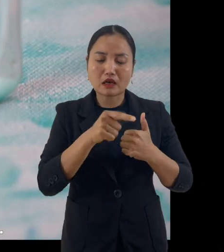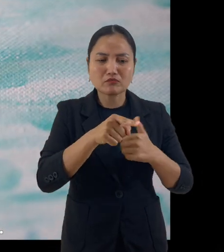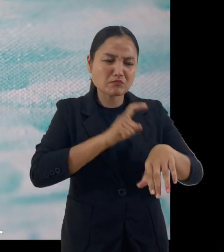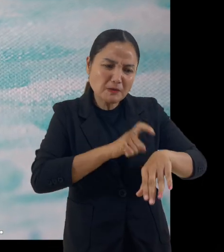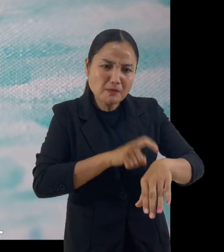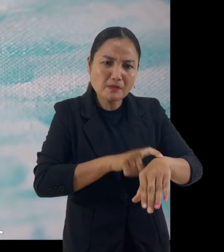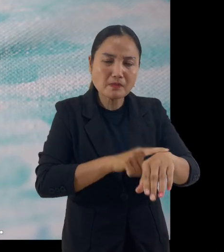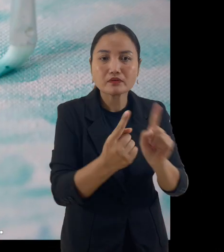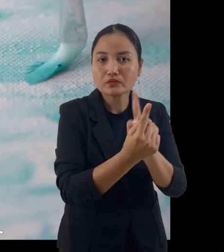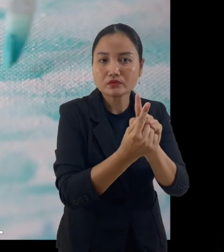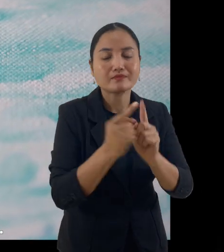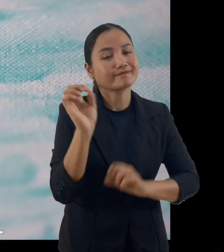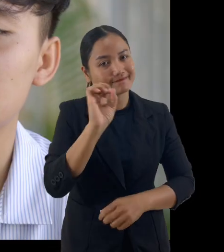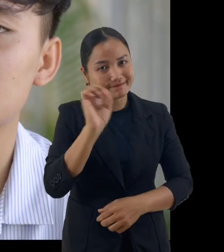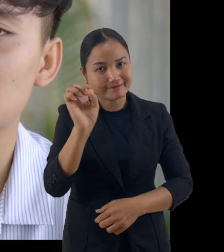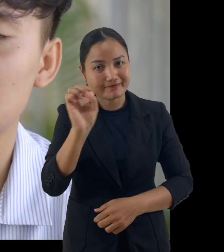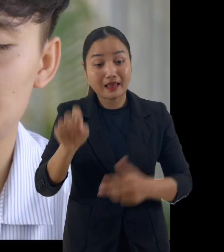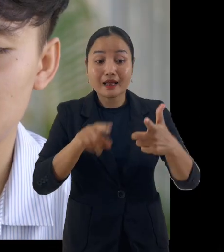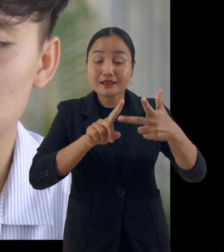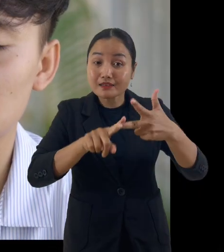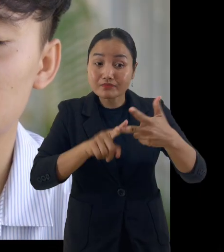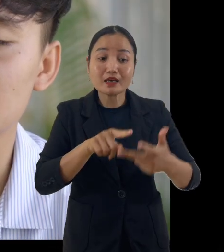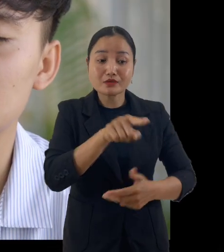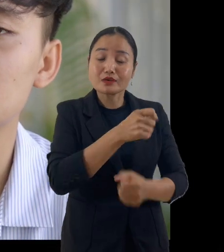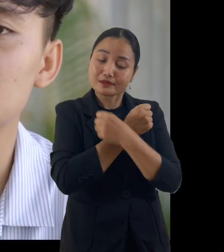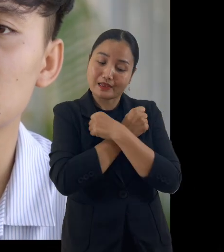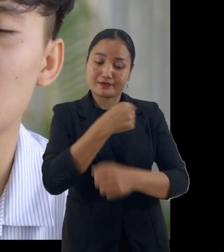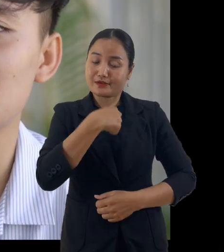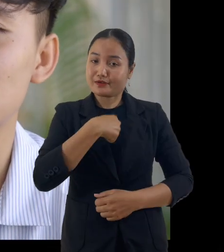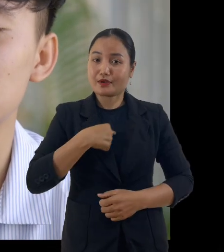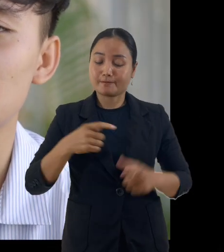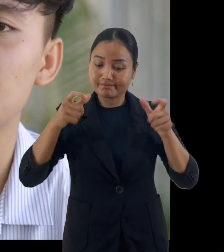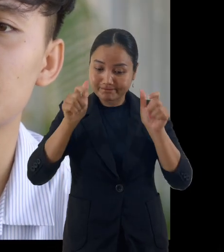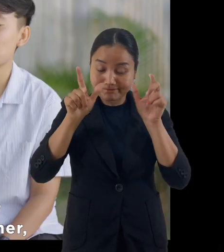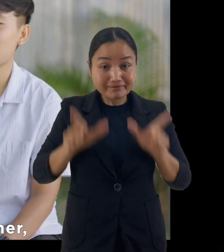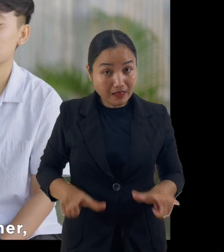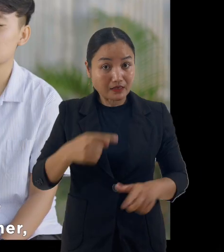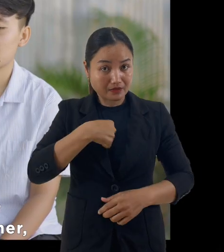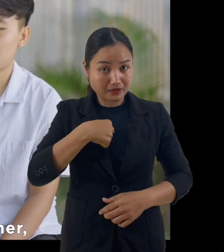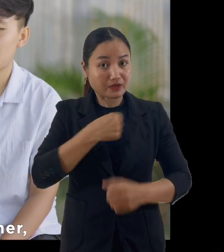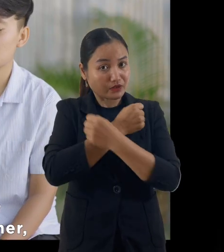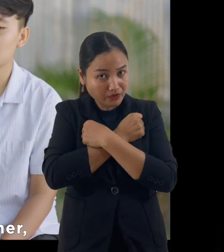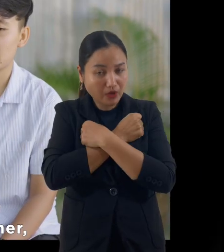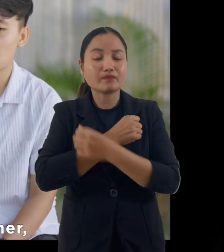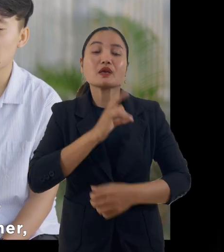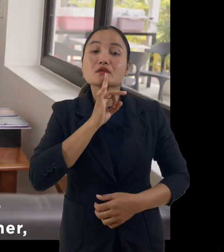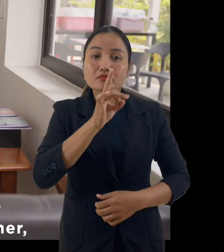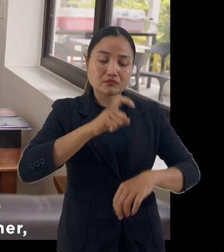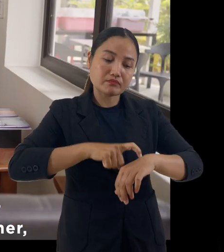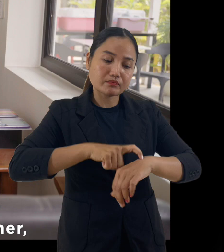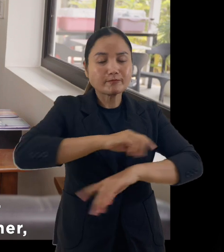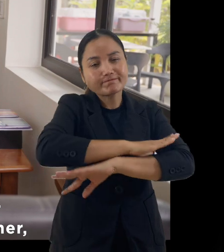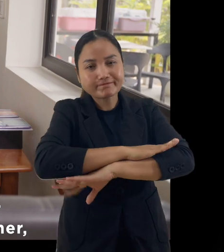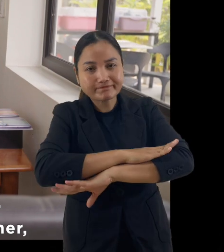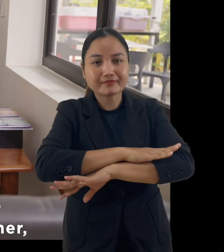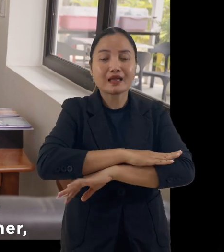ដែលអត់សូវទាមទារពេលវេលាពីខ្ញុំទេហើយចំណុចដែលពិសេសចុងក្រោយហ្នឹងគឺគាត់ស្រឡាញ់ខ្ញុំជាខ្ញុំពេលដែលខ្ញុំដឹងថាខ្ញុំស្រឡាញ់គាត់នៅពេលដែល